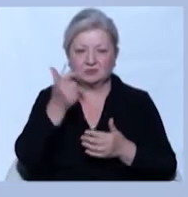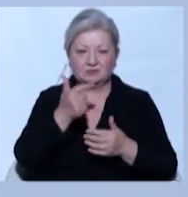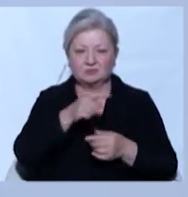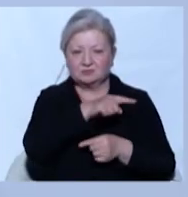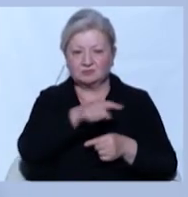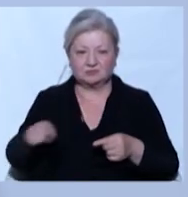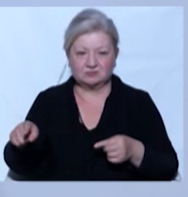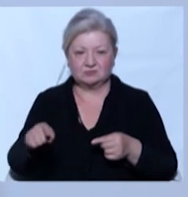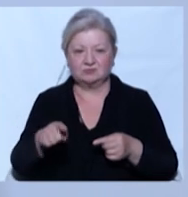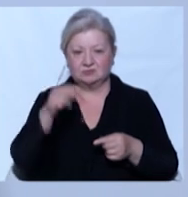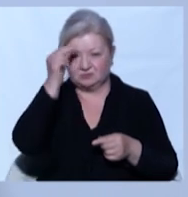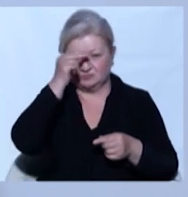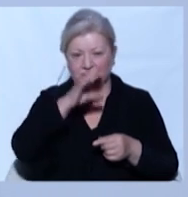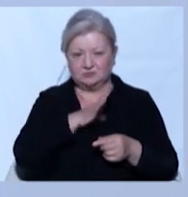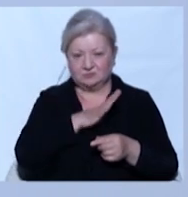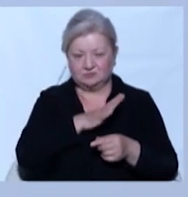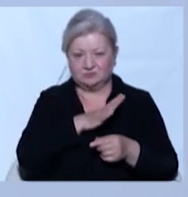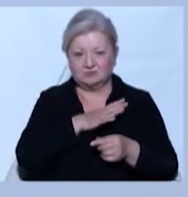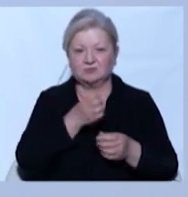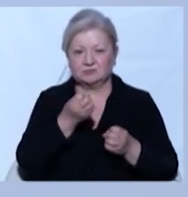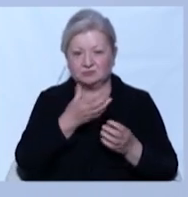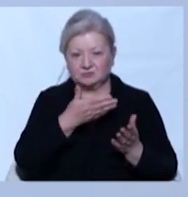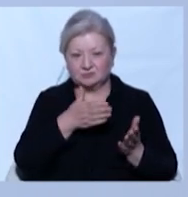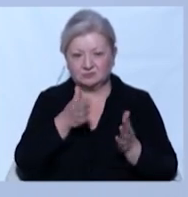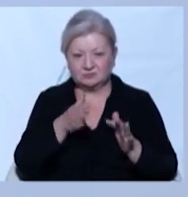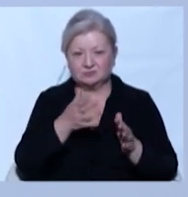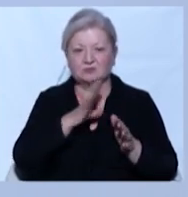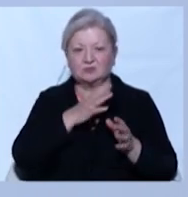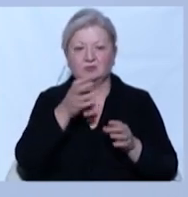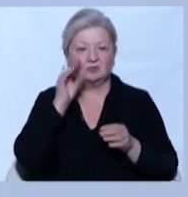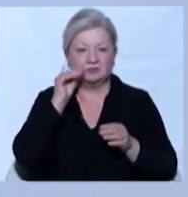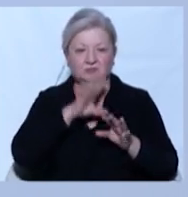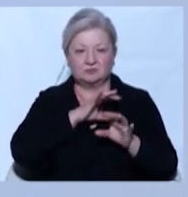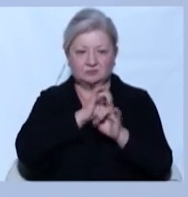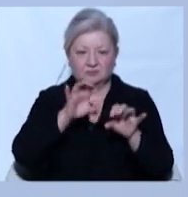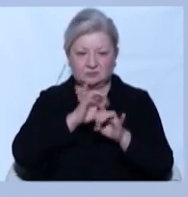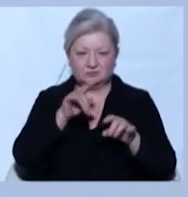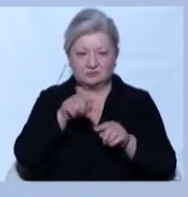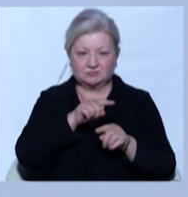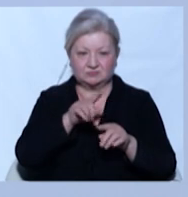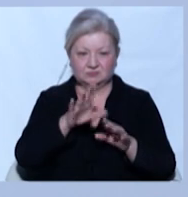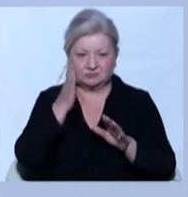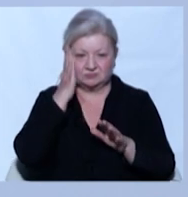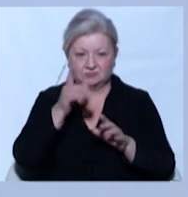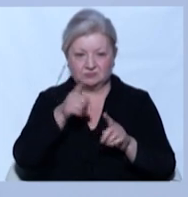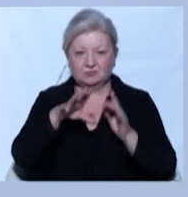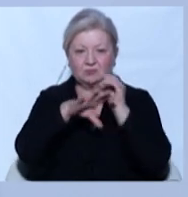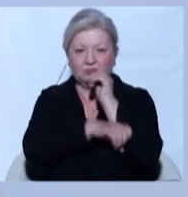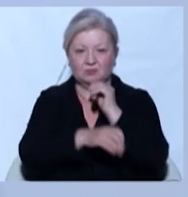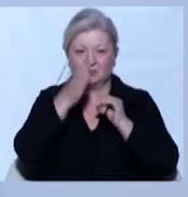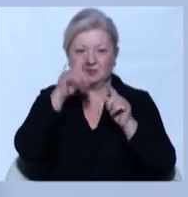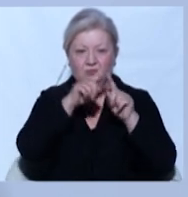კურსი, რომელიც თქვენ გაიარეთ. გარდა ამისა, როდესაც ჩვენ განვიხილავთ ძირითადად აი ამ საკვანძო საკითხებს, ბოლოში ეკრანზე